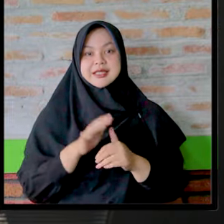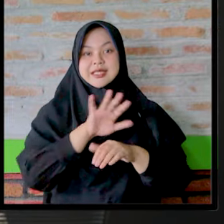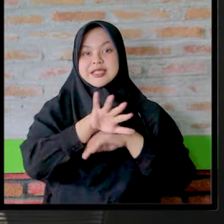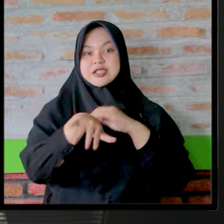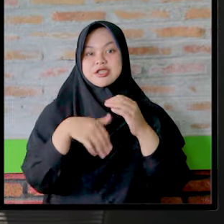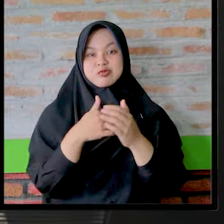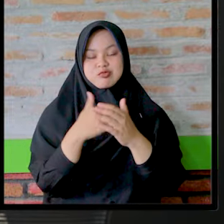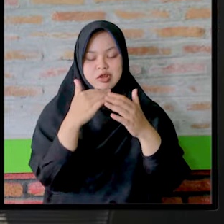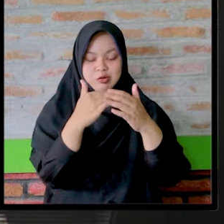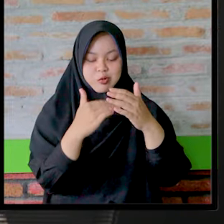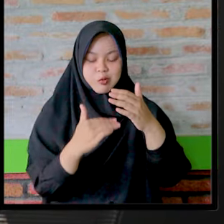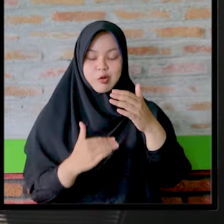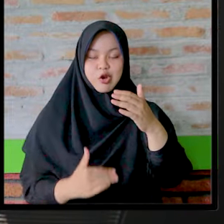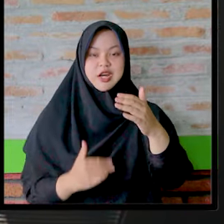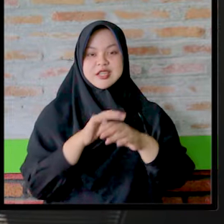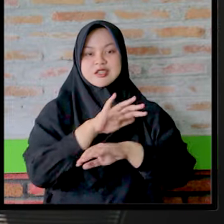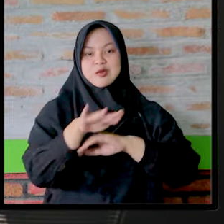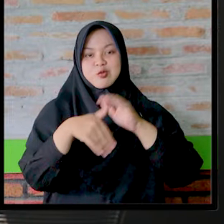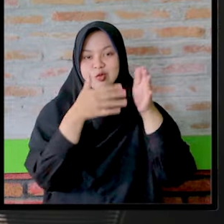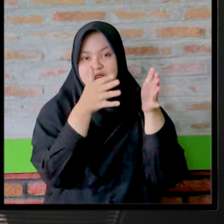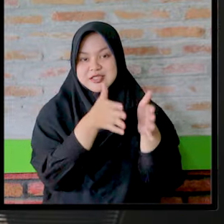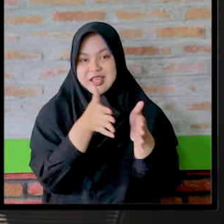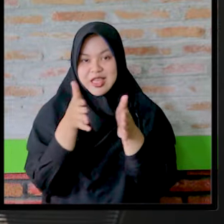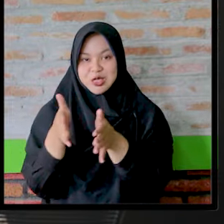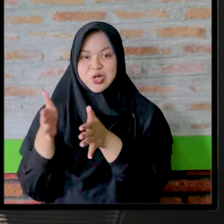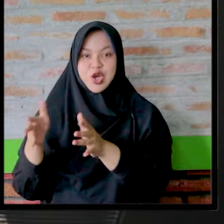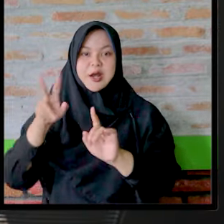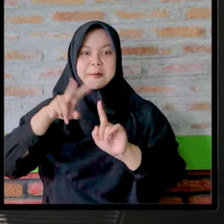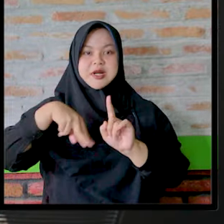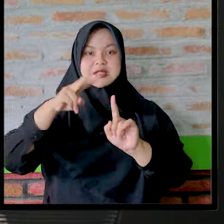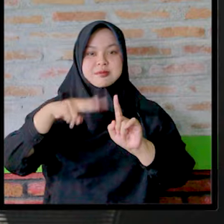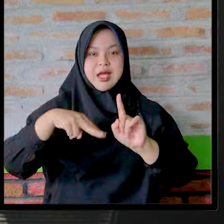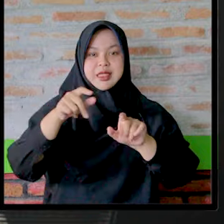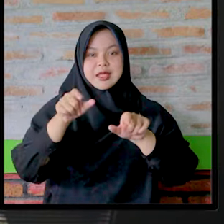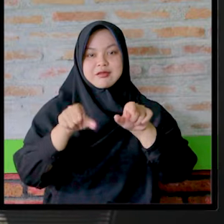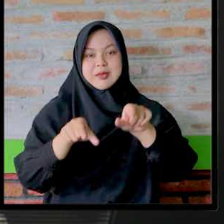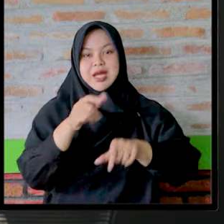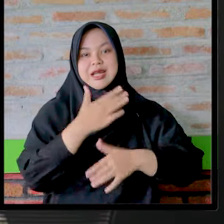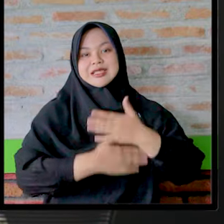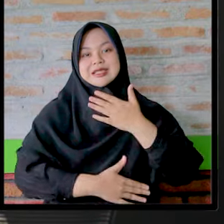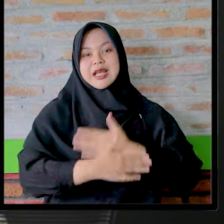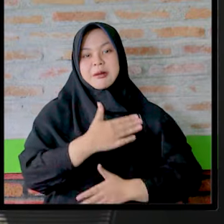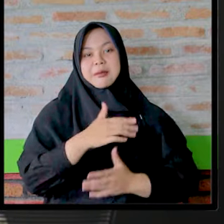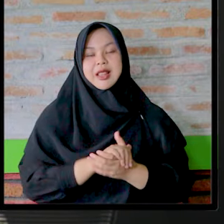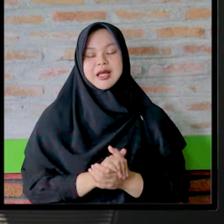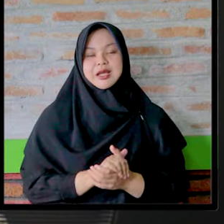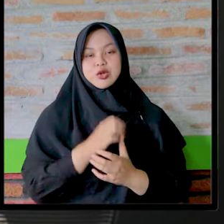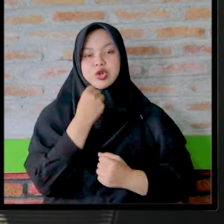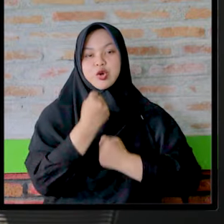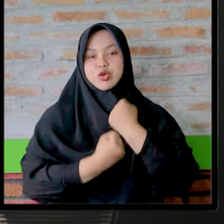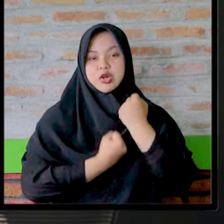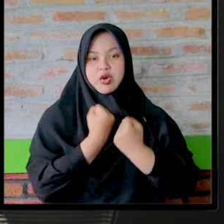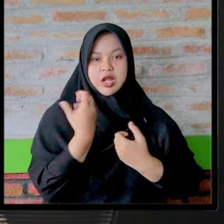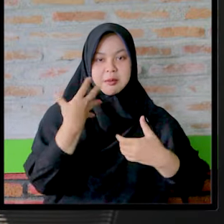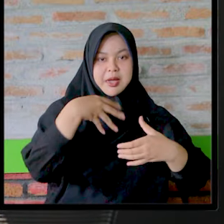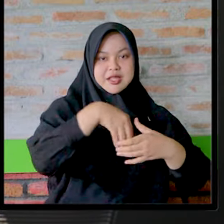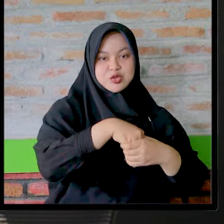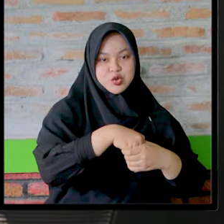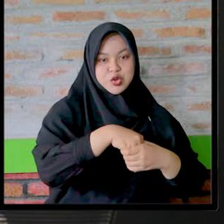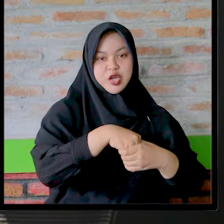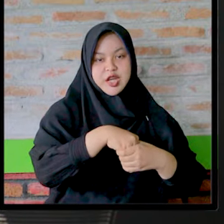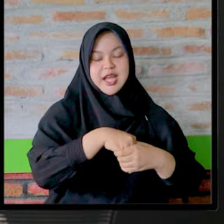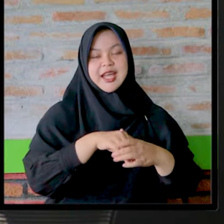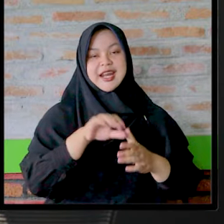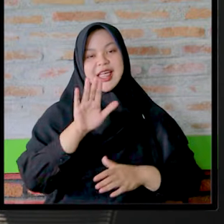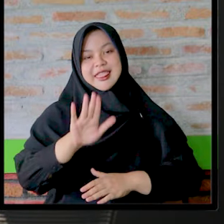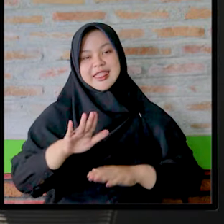kemudian di semua sektor tadi perspektif diabel itu sudah Ee diupayakan untuk masuk ya Bu ya Jadi nanti Aisah